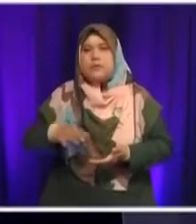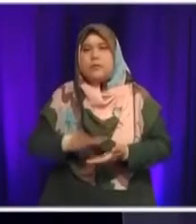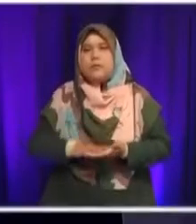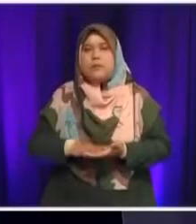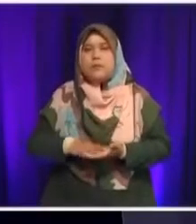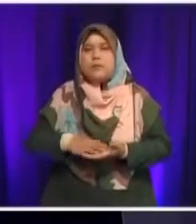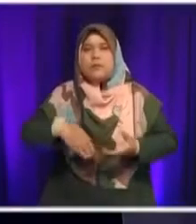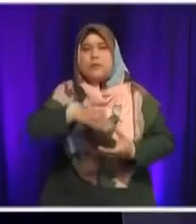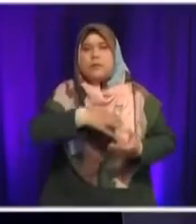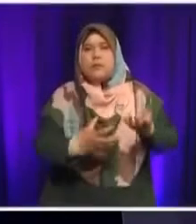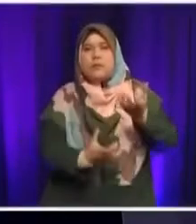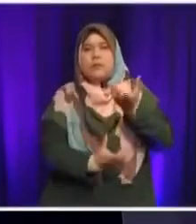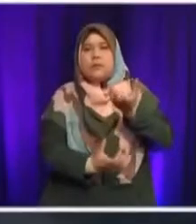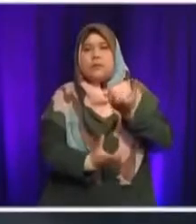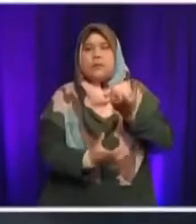dalam